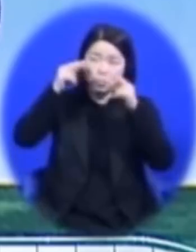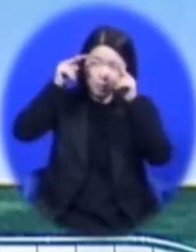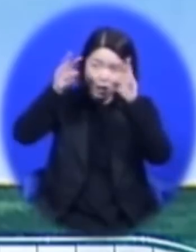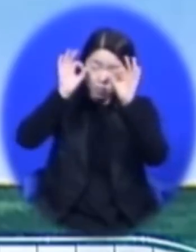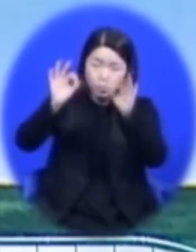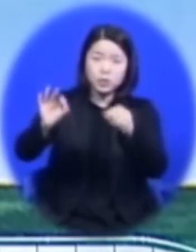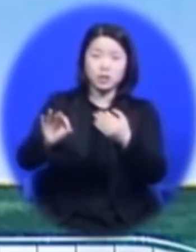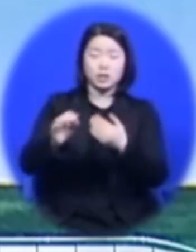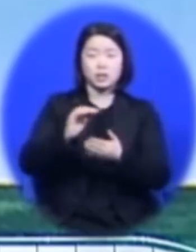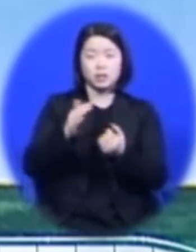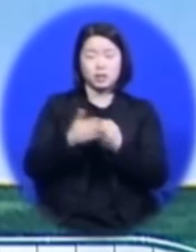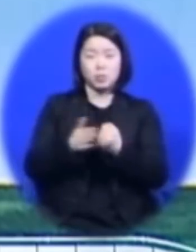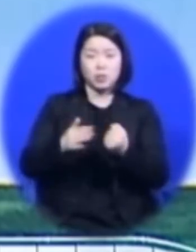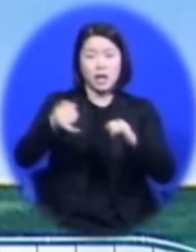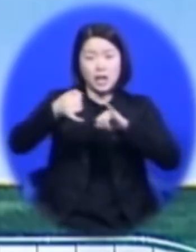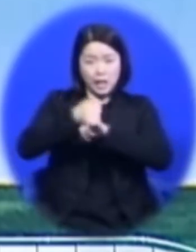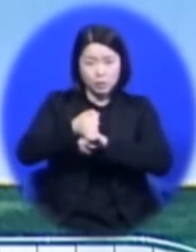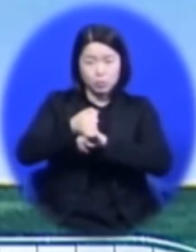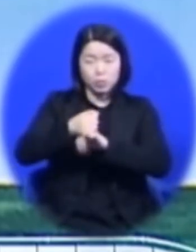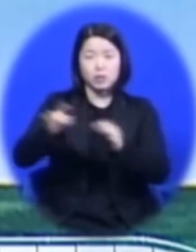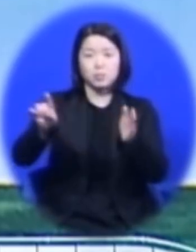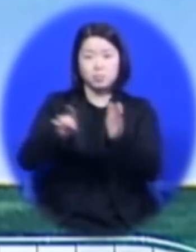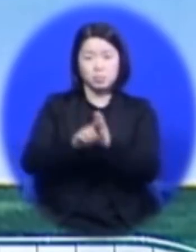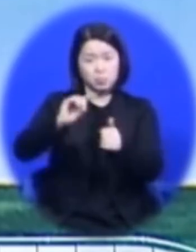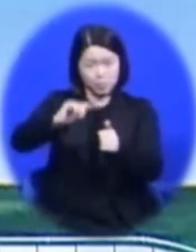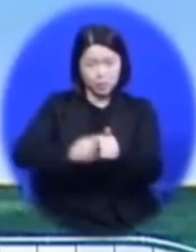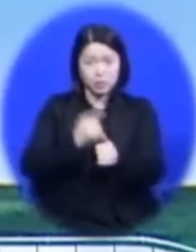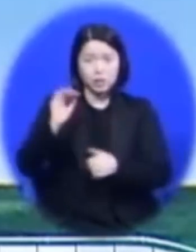약속이 믿어지는 거죠